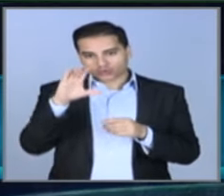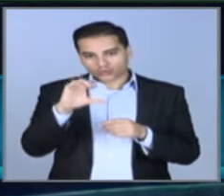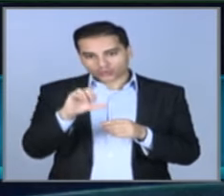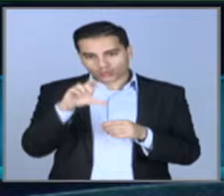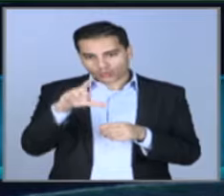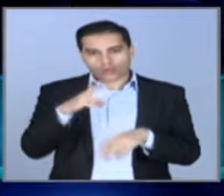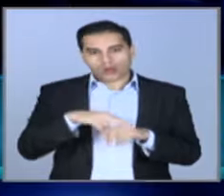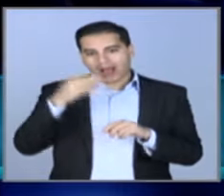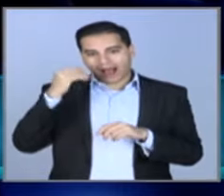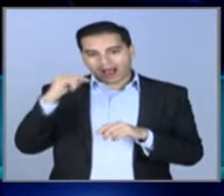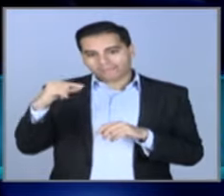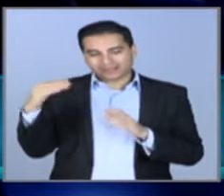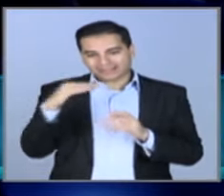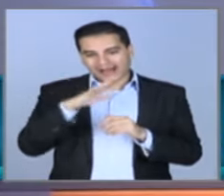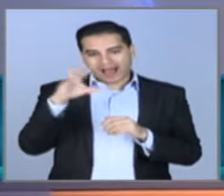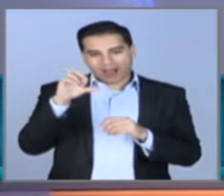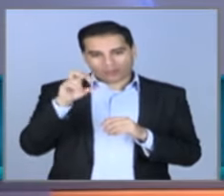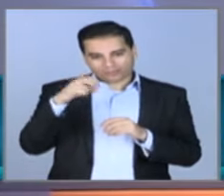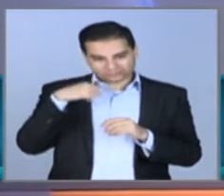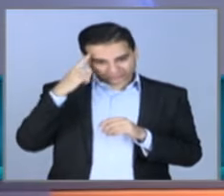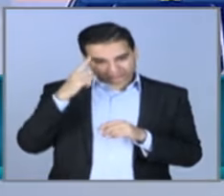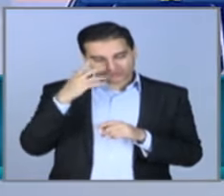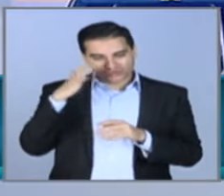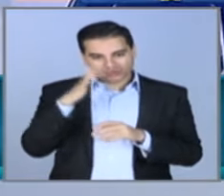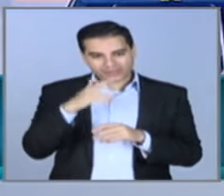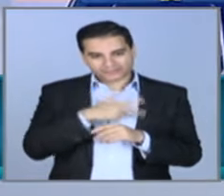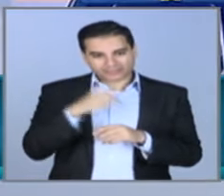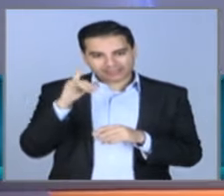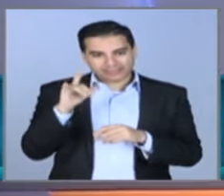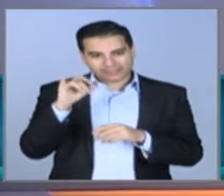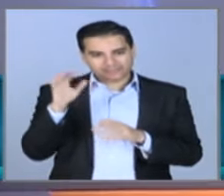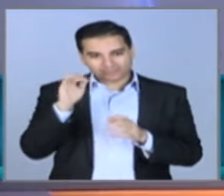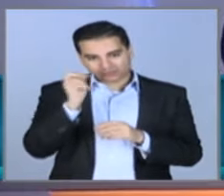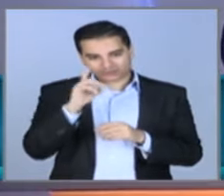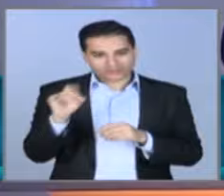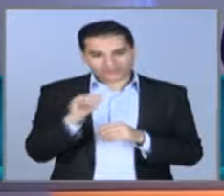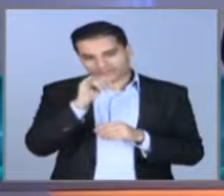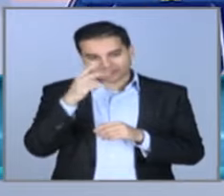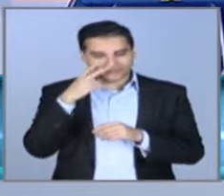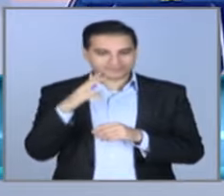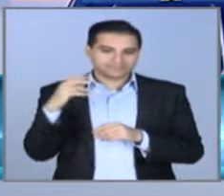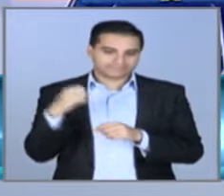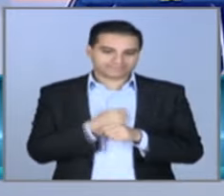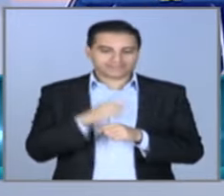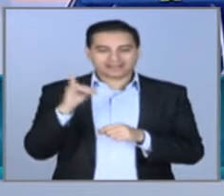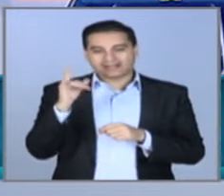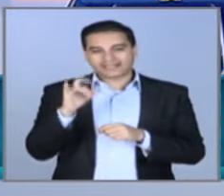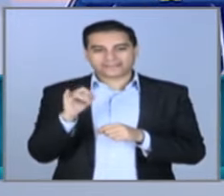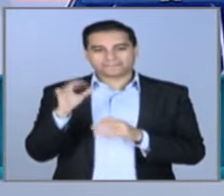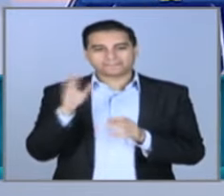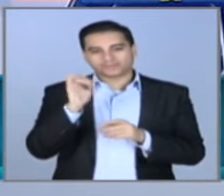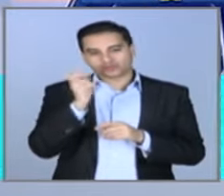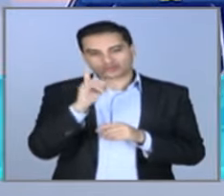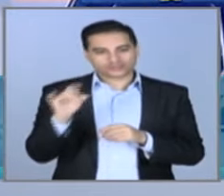مين؟ انا عارفه شكلها بس مش عارفه اسمها. اسمها ريم ايه؟ مصطفى. ريم مصطفى بالظبط كده، ريم